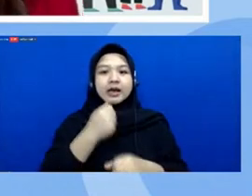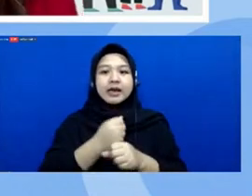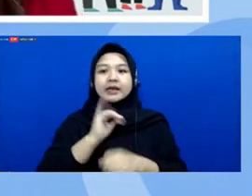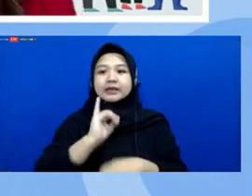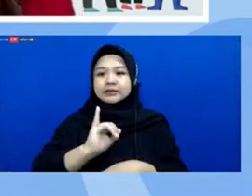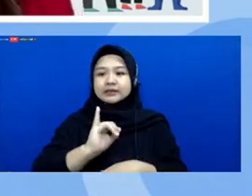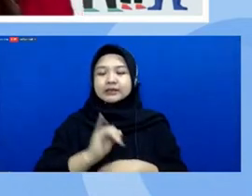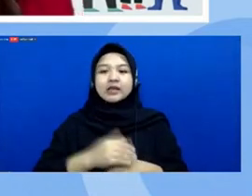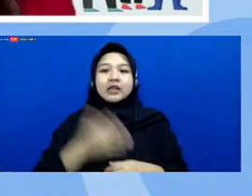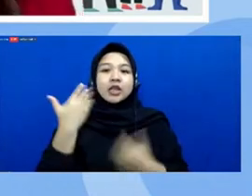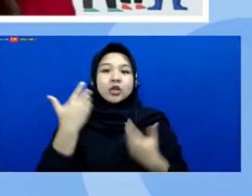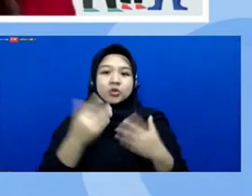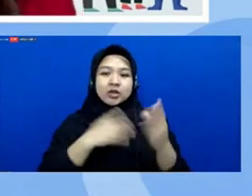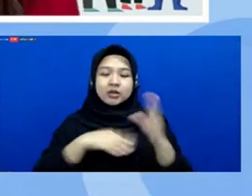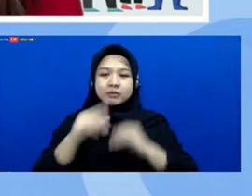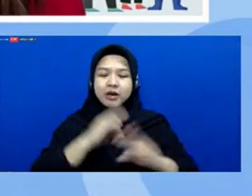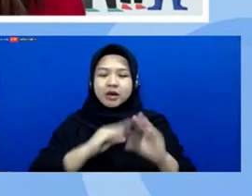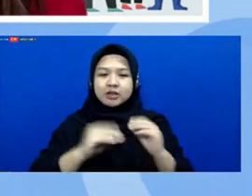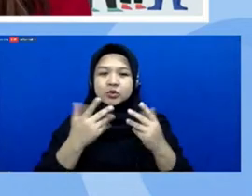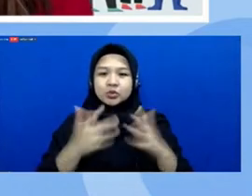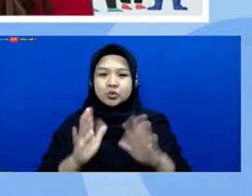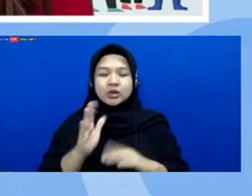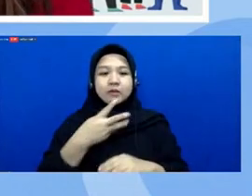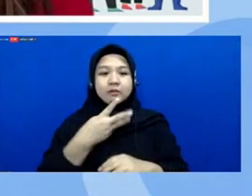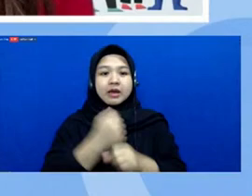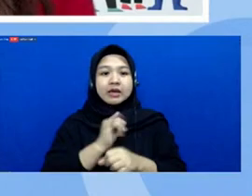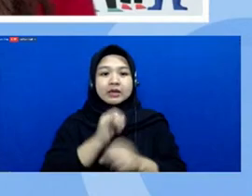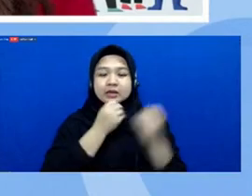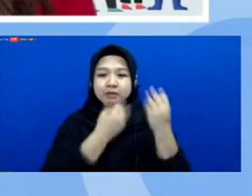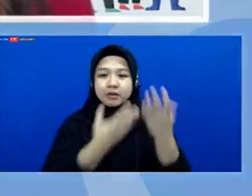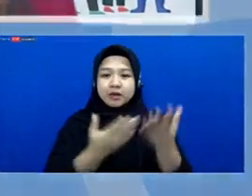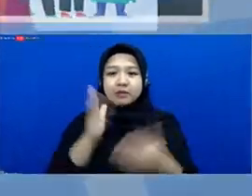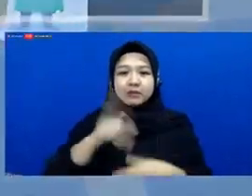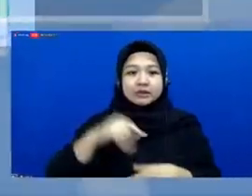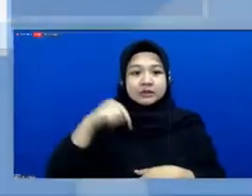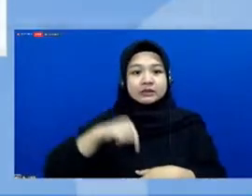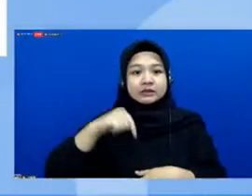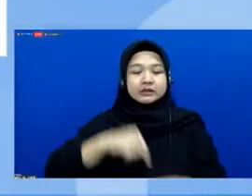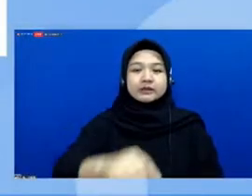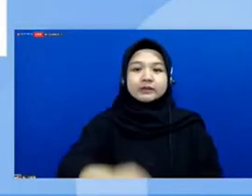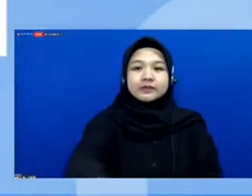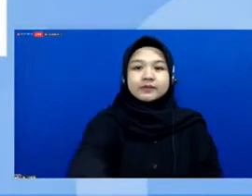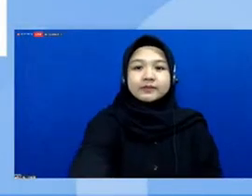sempat menyinggung ya apa yang memang disampaikan oleh Pak Egy. Pak Egy masih bersama kami?